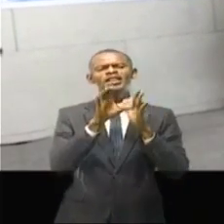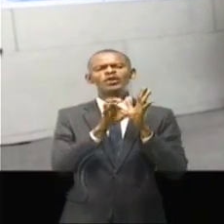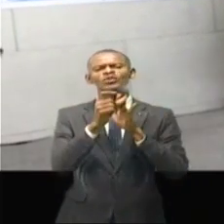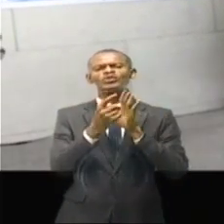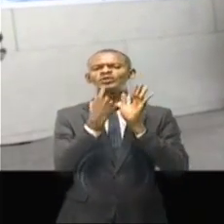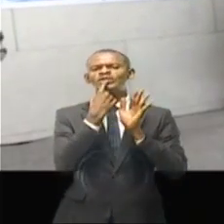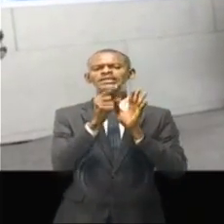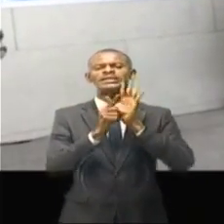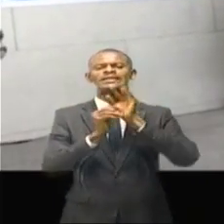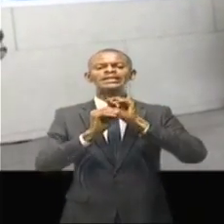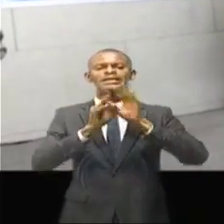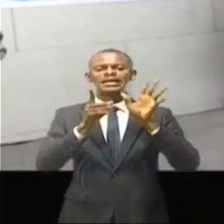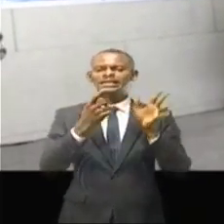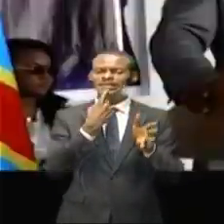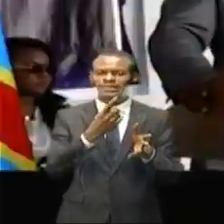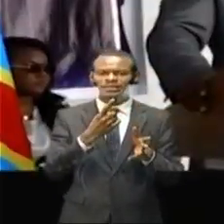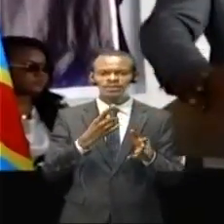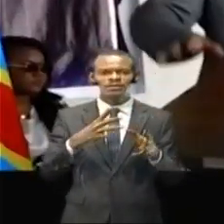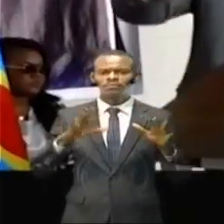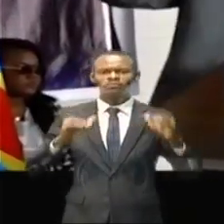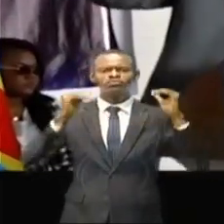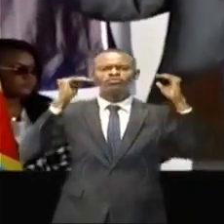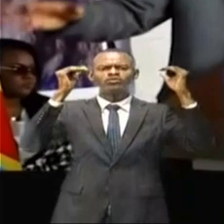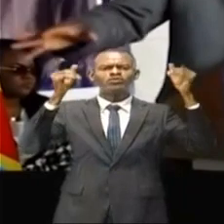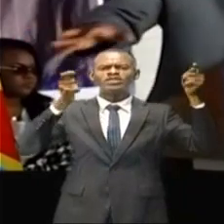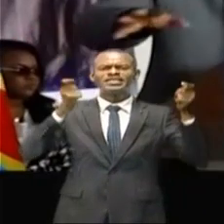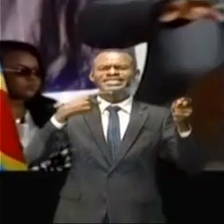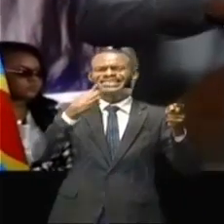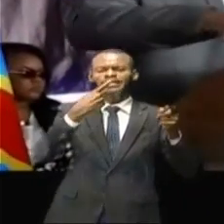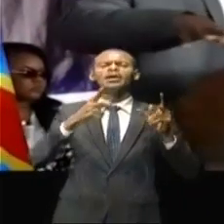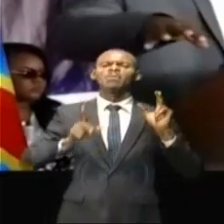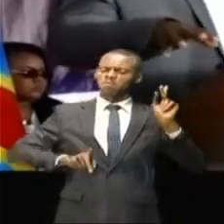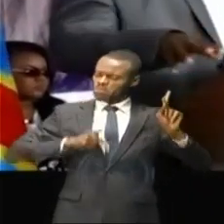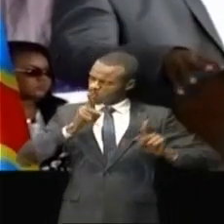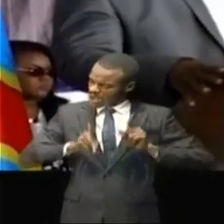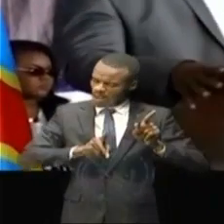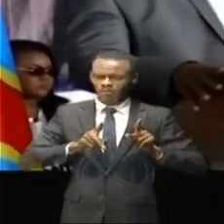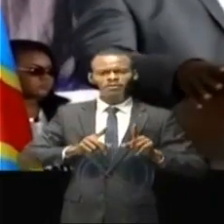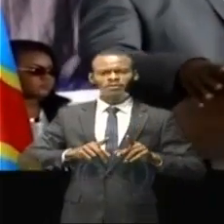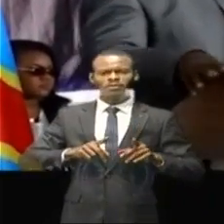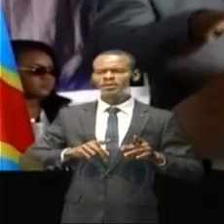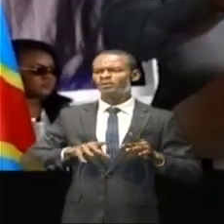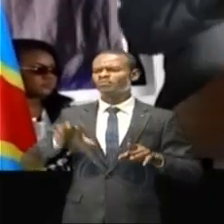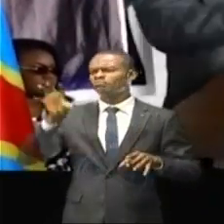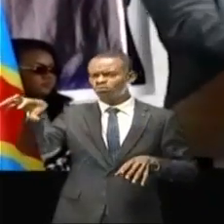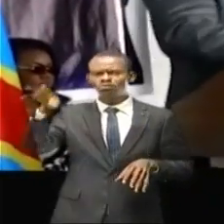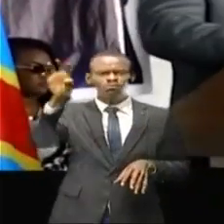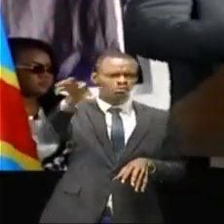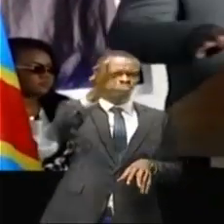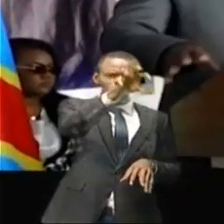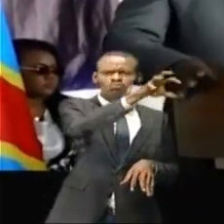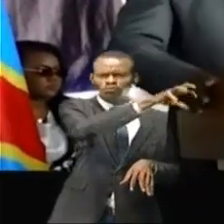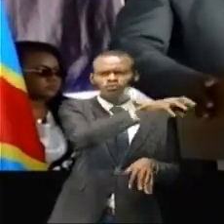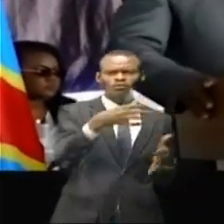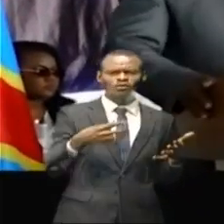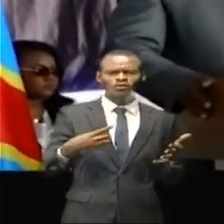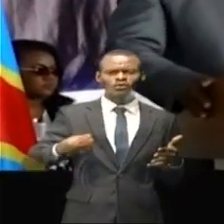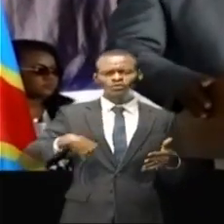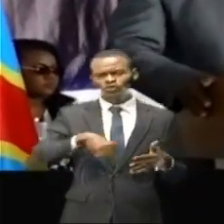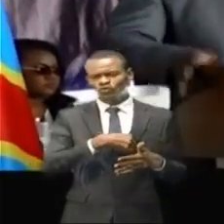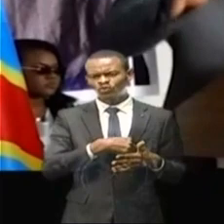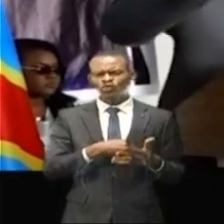souveraineté appartient au peuple. Nous, dans tous les coins, dans tous les salons aujourd'hui, on veut forcer un